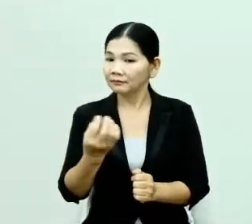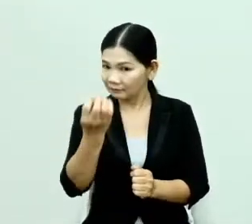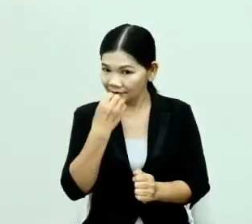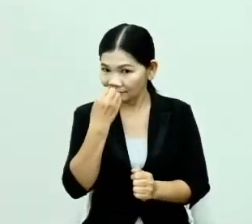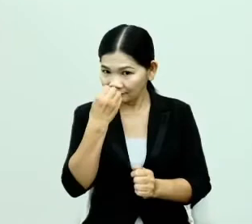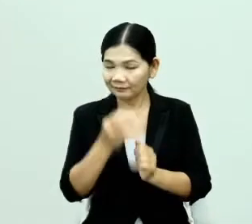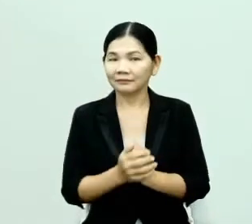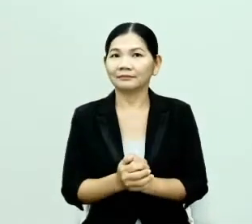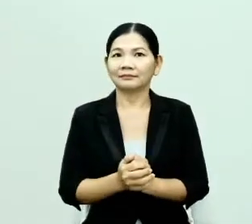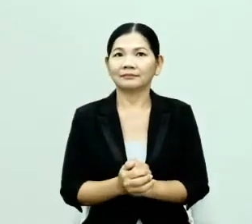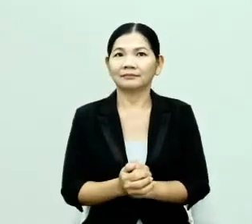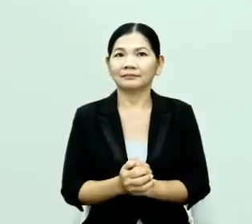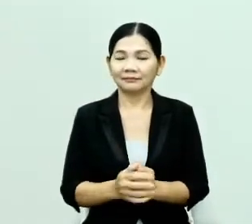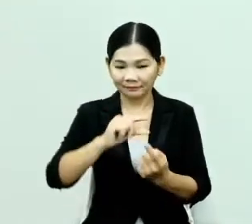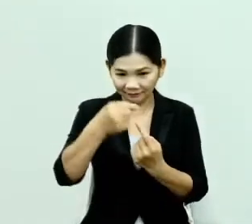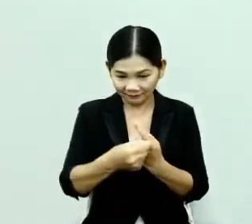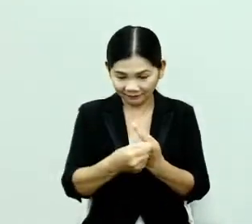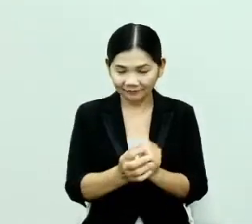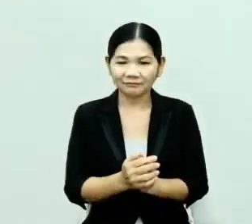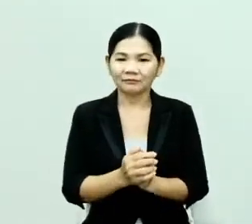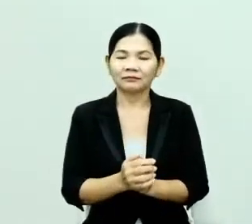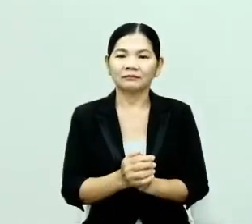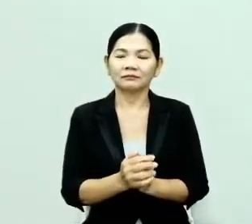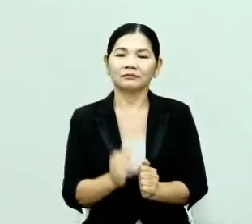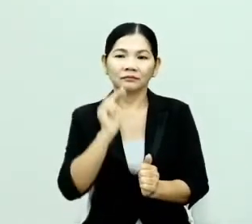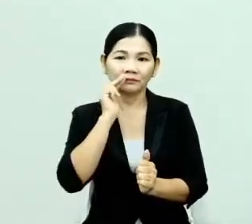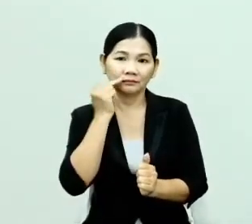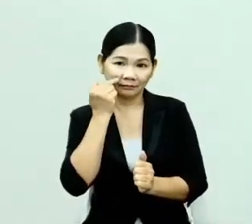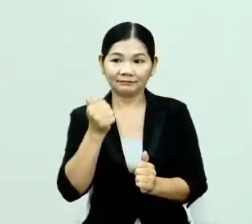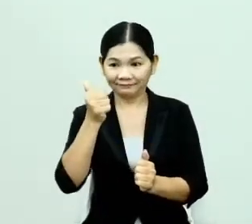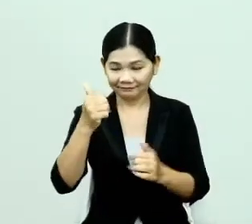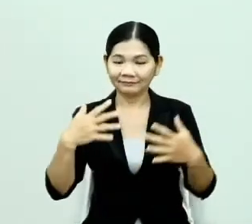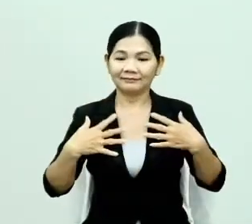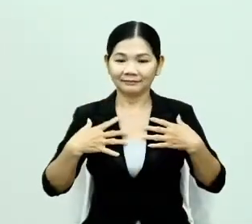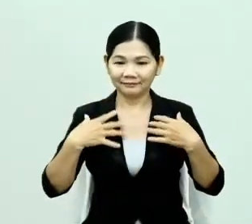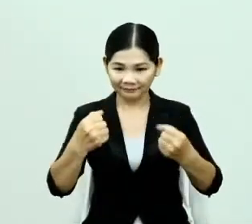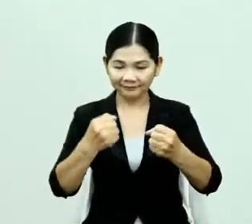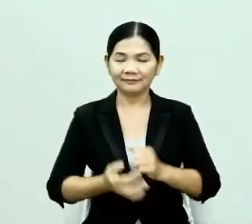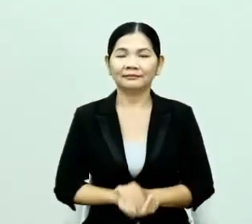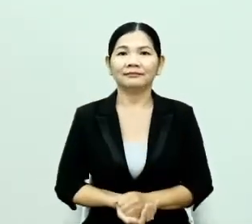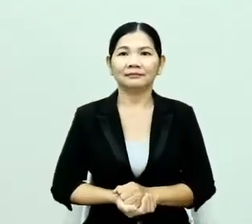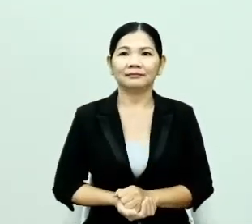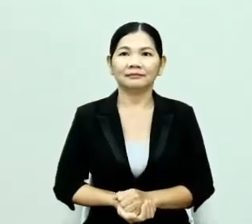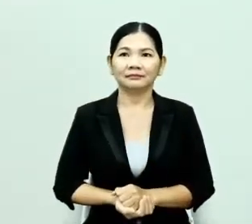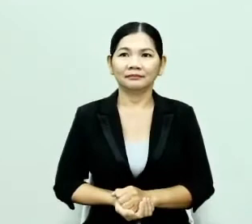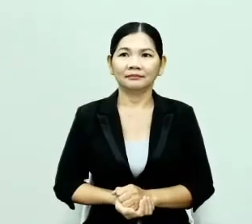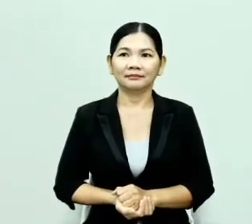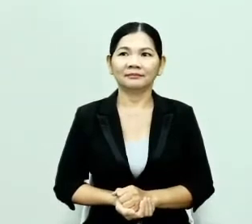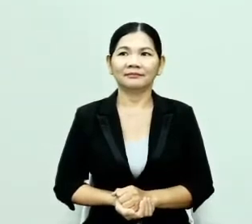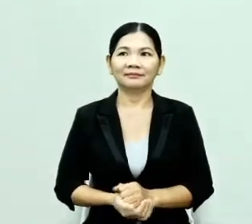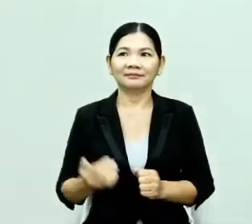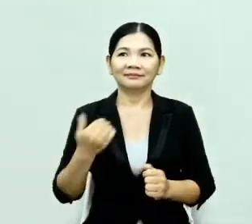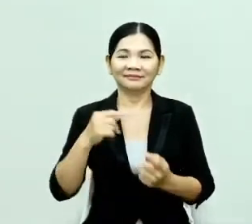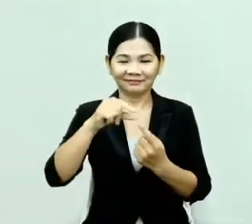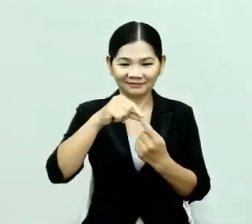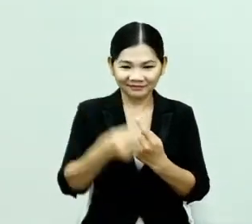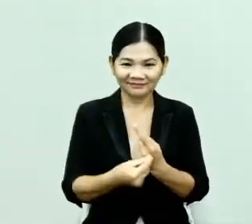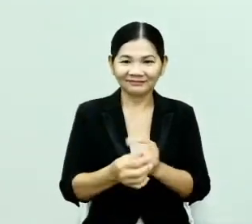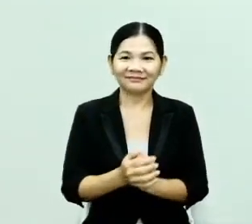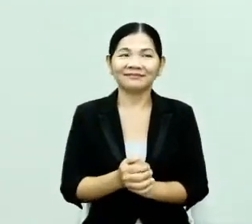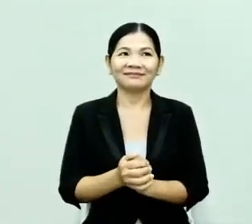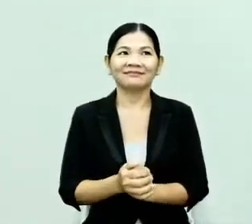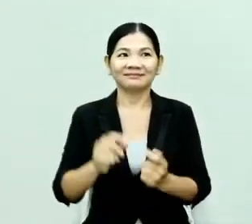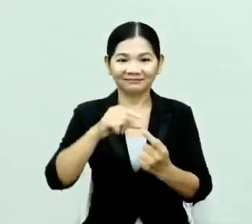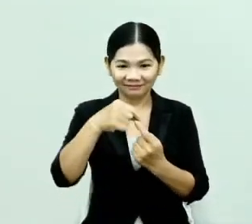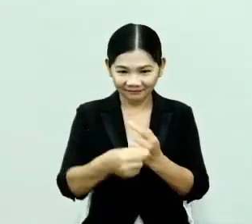ចាធ្លាប់អញ្ចឹងចេកទុំយើងញ៉ាំទៅក៏ល្អដល់សុខភាពដែរណាចាអញ្ចឹងកូនស្ដាប់មើលពាក្យចេកមានសូដ